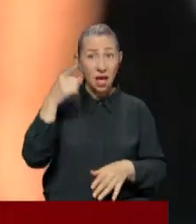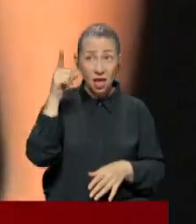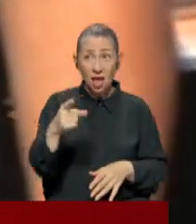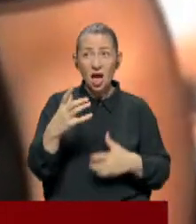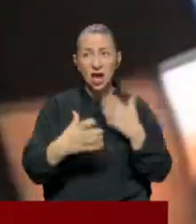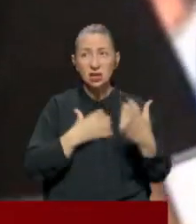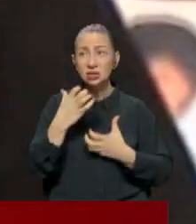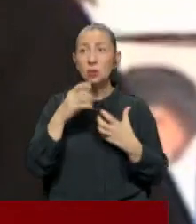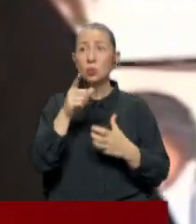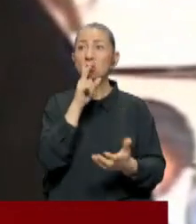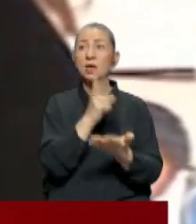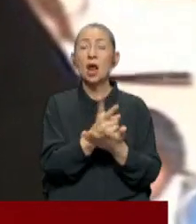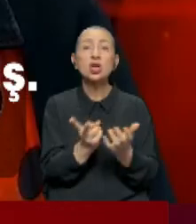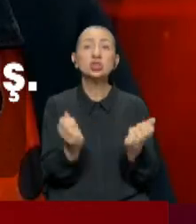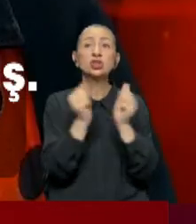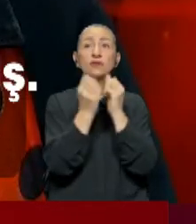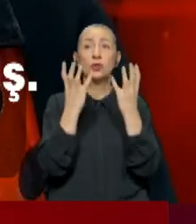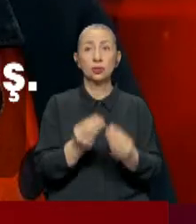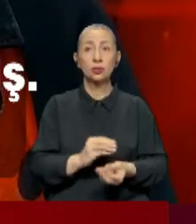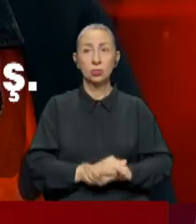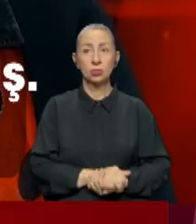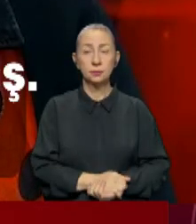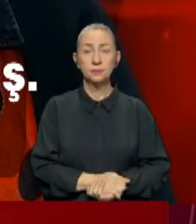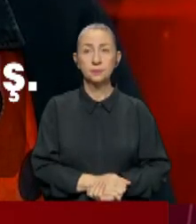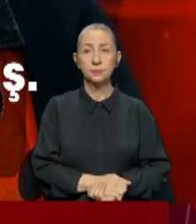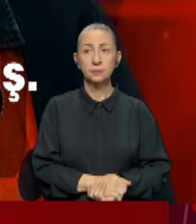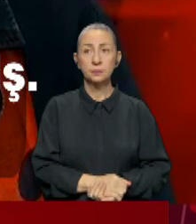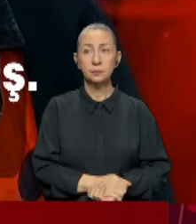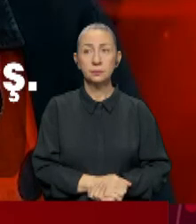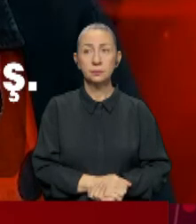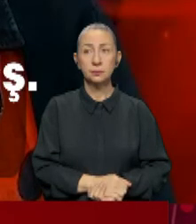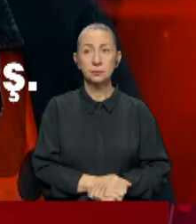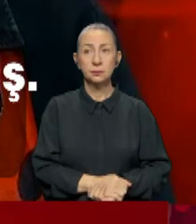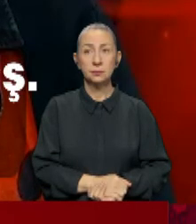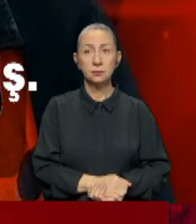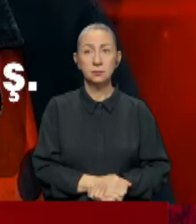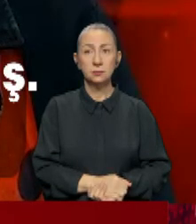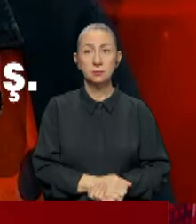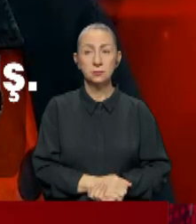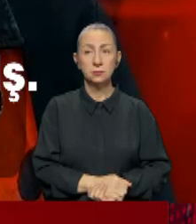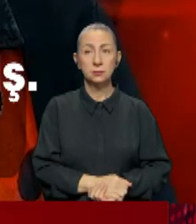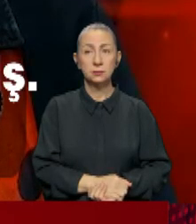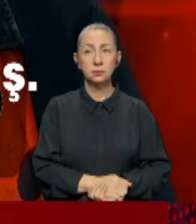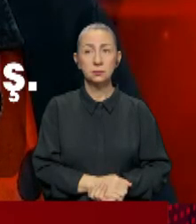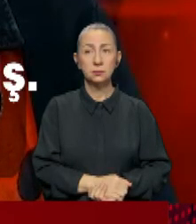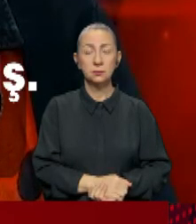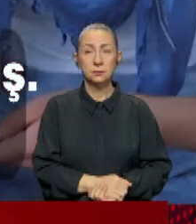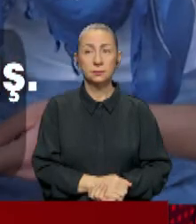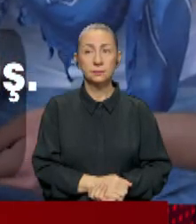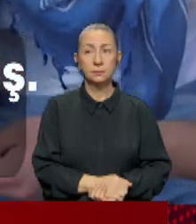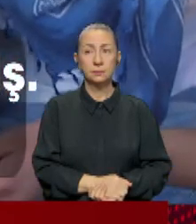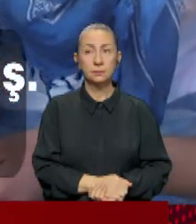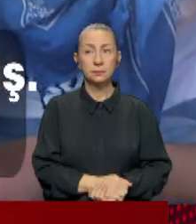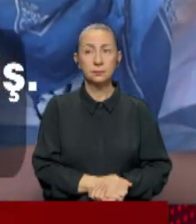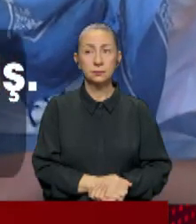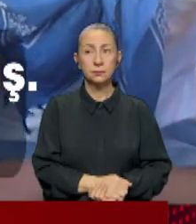Alıcı'nın acısı bu kararla katlandı. Yargıtay'a yolladım. Yargıtay dosyayı red göndermiş. Bütün yollarım